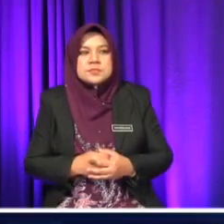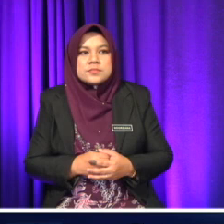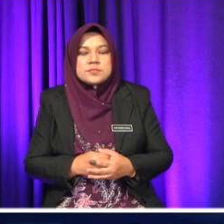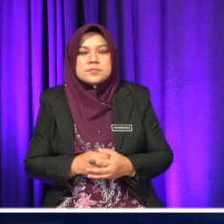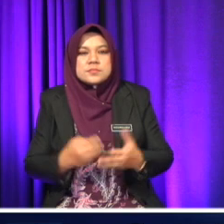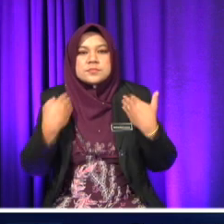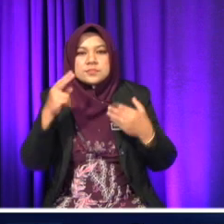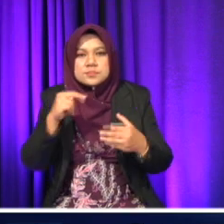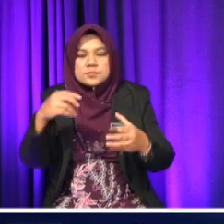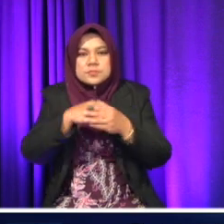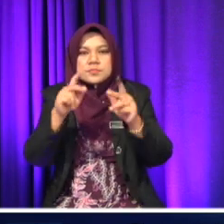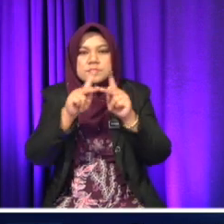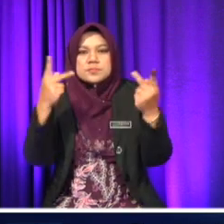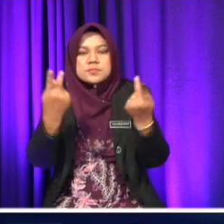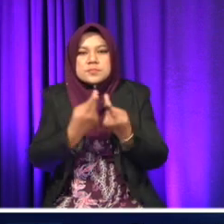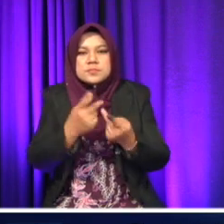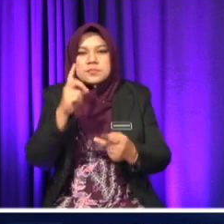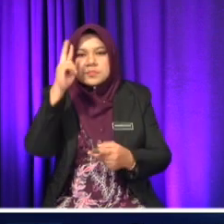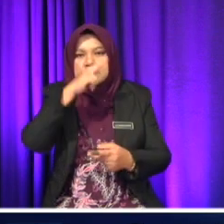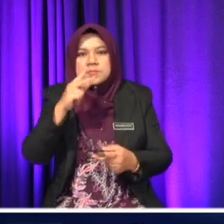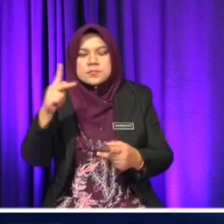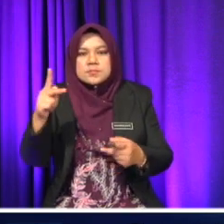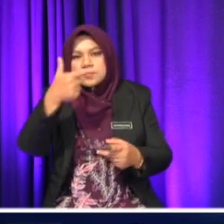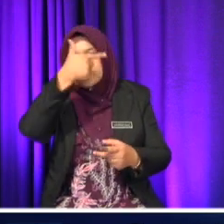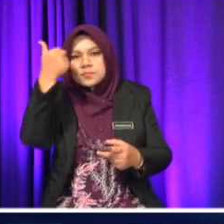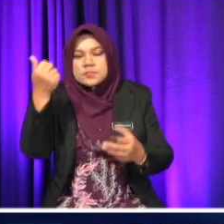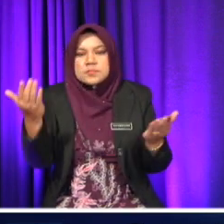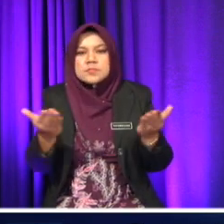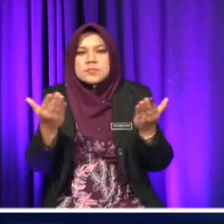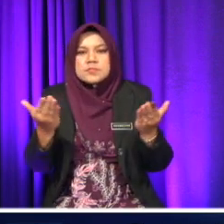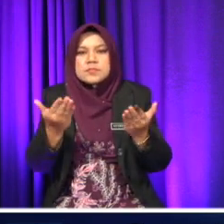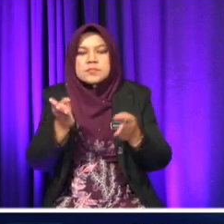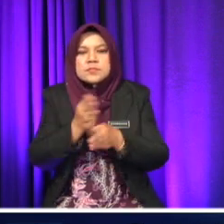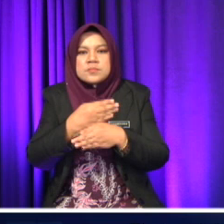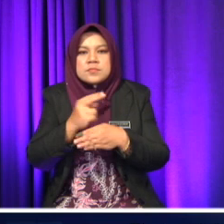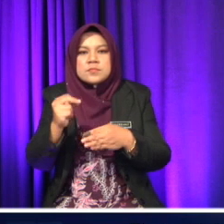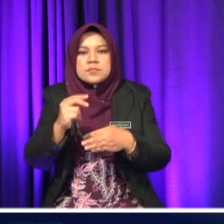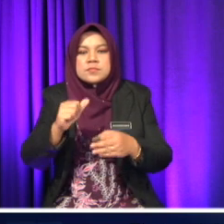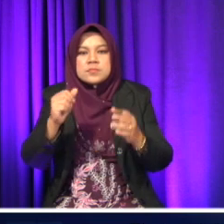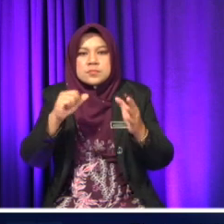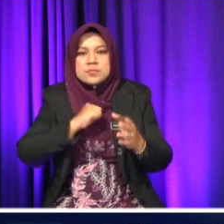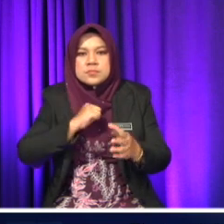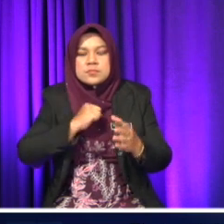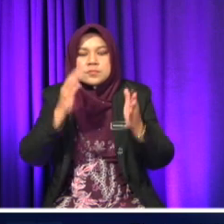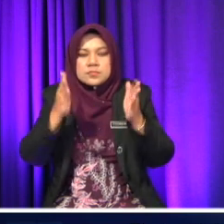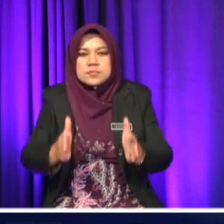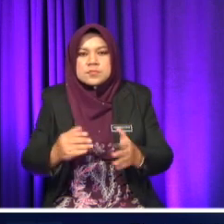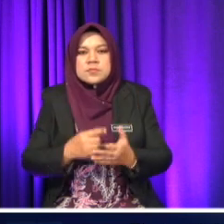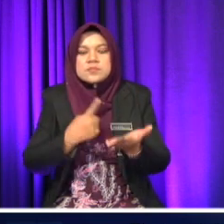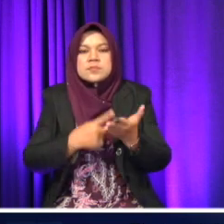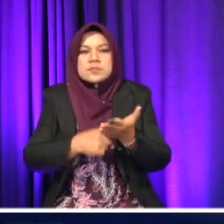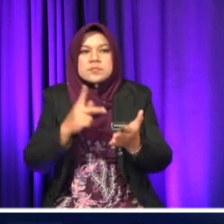dalam keluarga merupakan faktor yang boleh mendorong kepada pembentukan konsep diri seseorang pincangnya